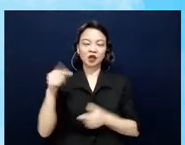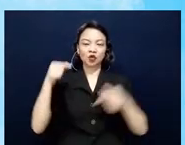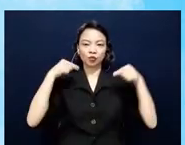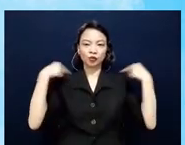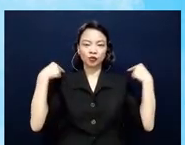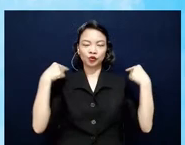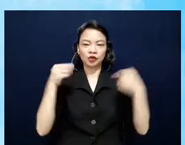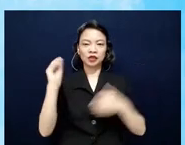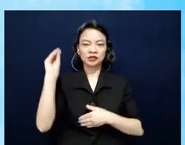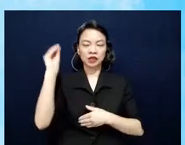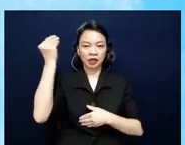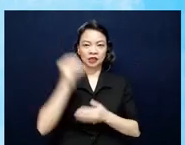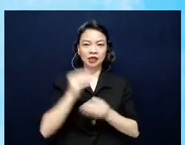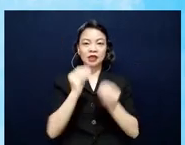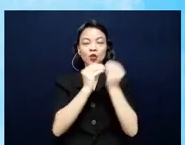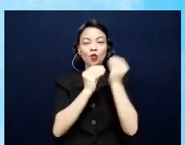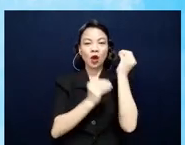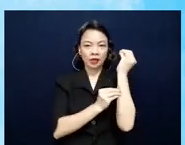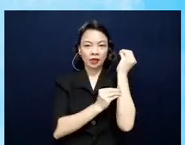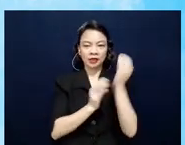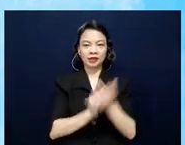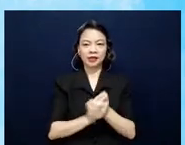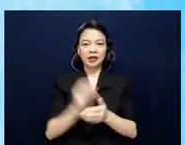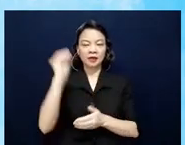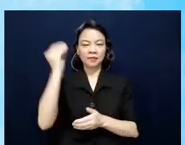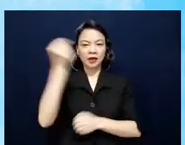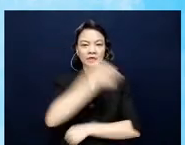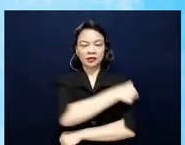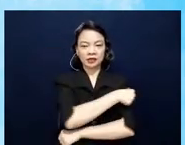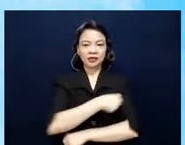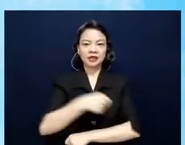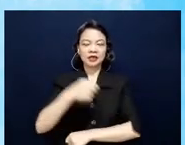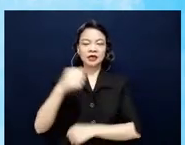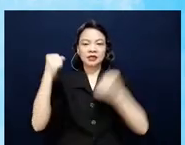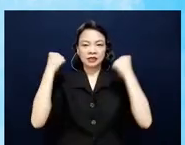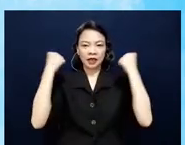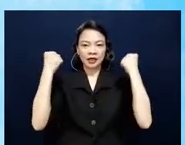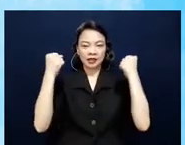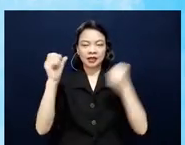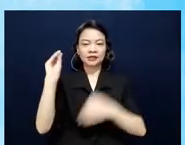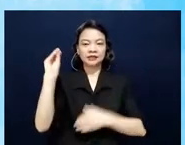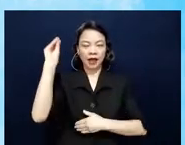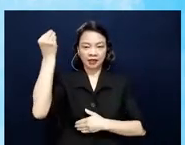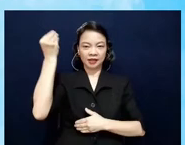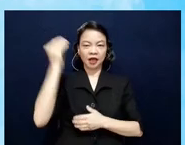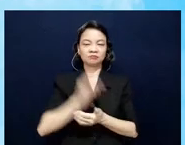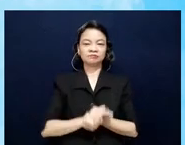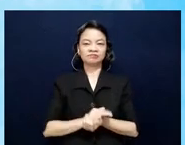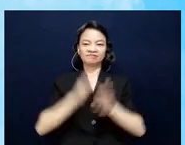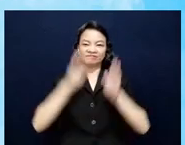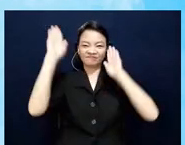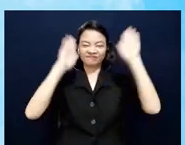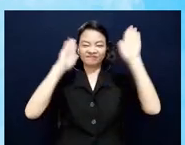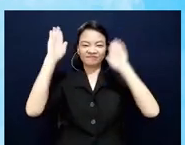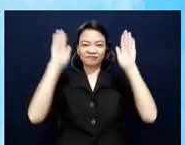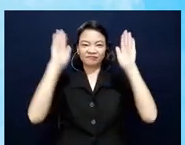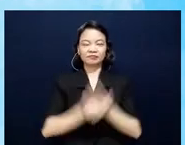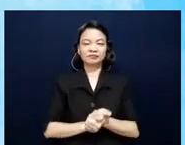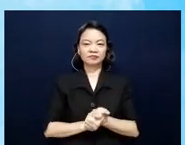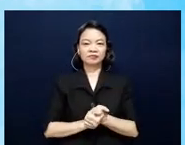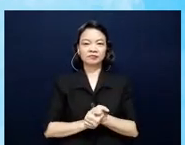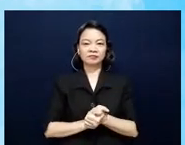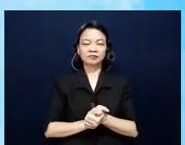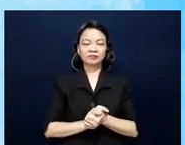hal ini diwakili oleh Kepala Dinas Kesehatan Provinsi DKI Jakarta. Saya sapa terlebih dahulu Ibu Dr. Widya Stuti